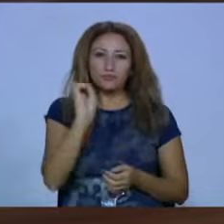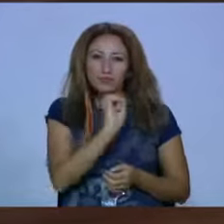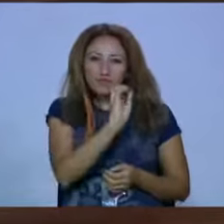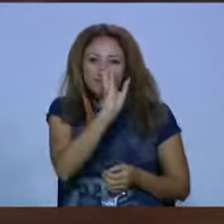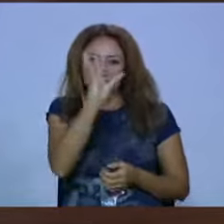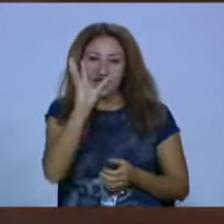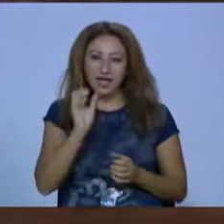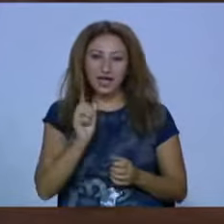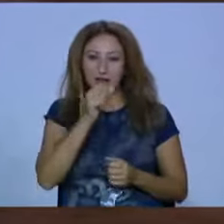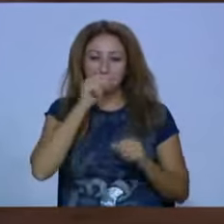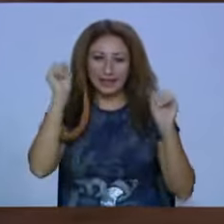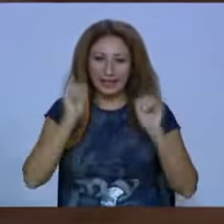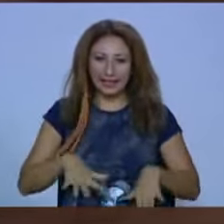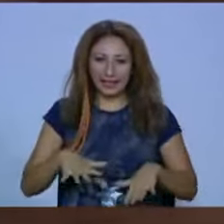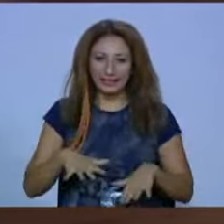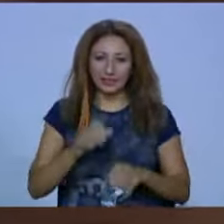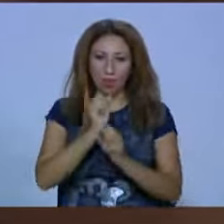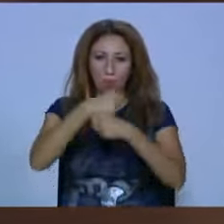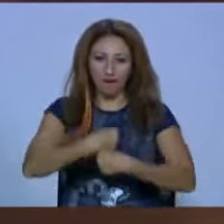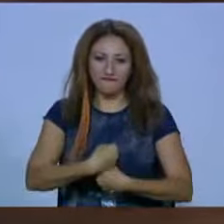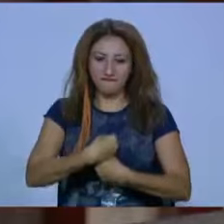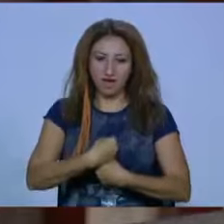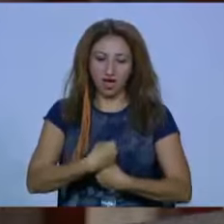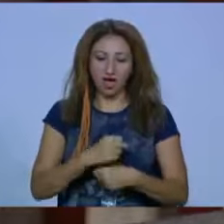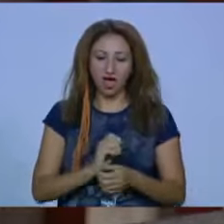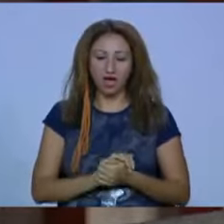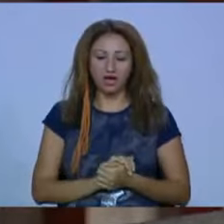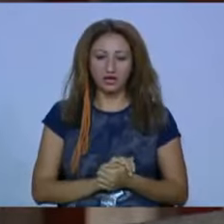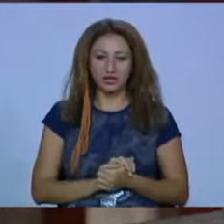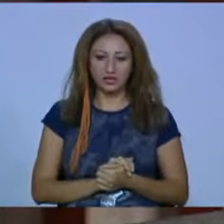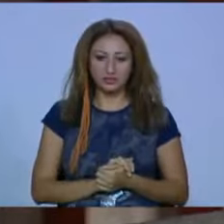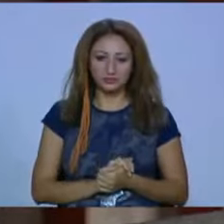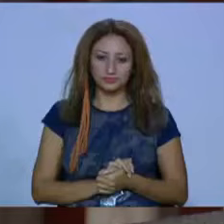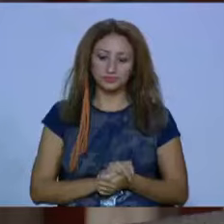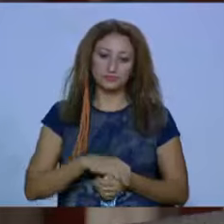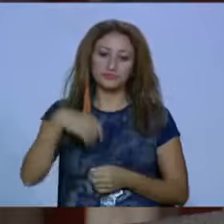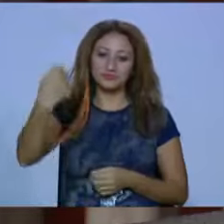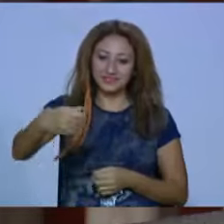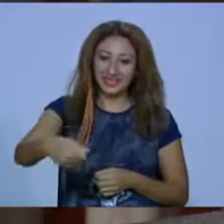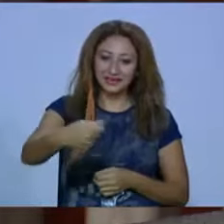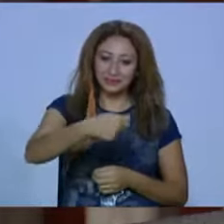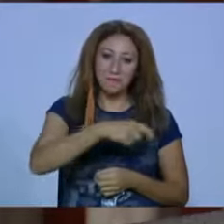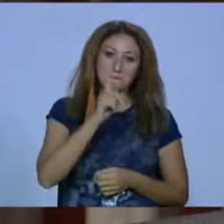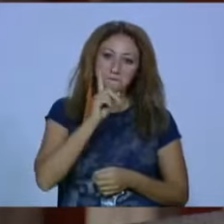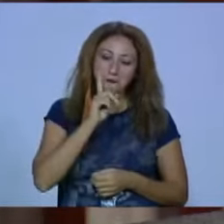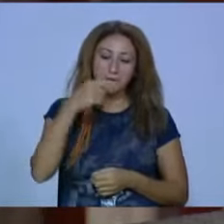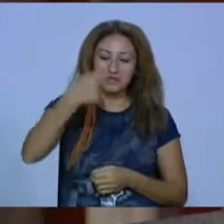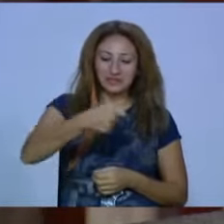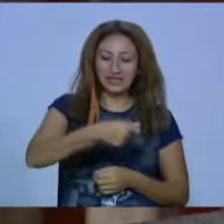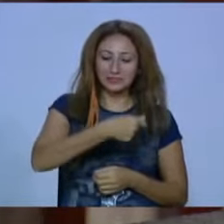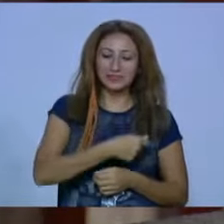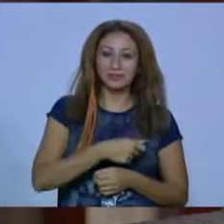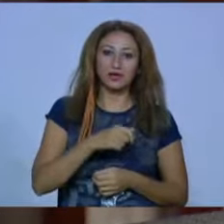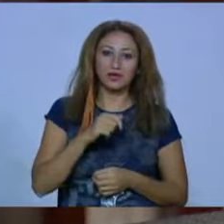العيد الكبير، كان وقفه عرفات، بس دخل سلم علينا بقى وعلى ماما